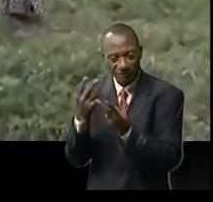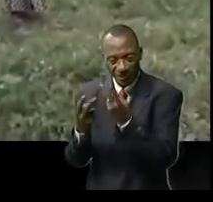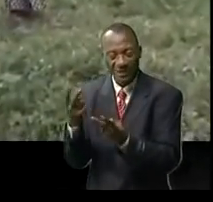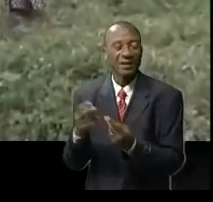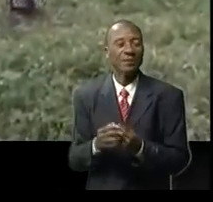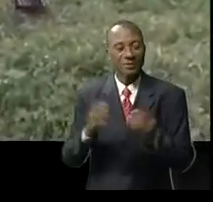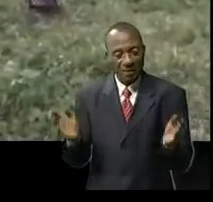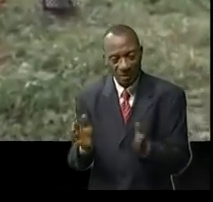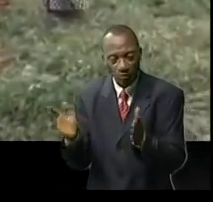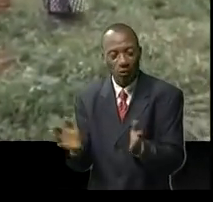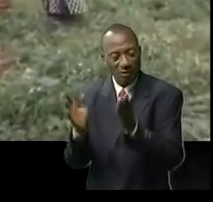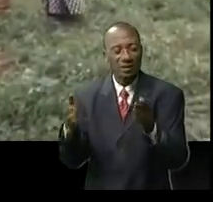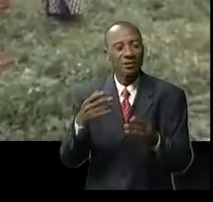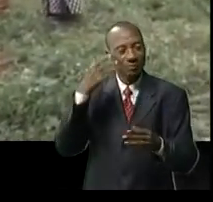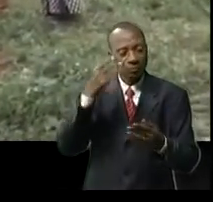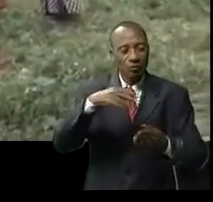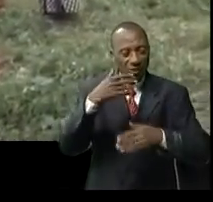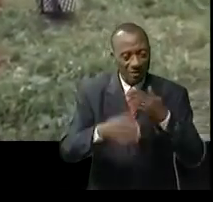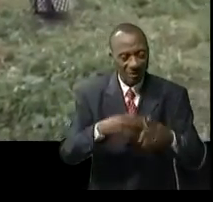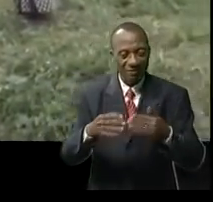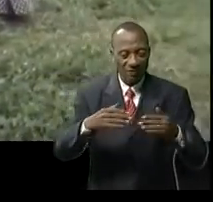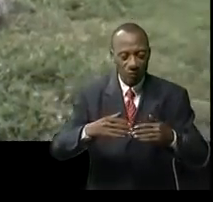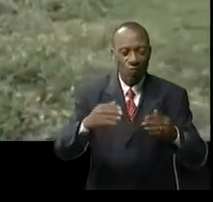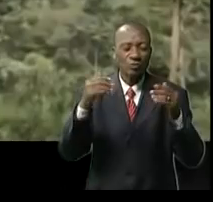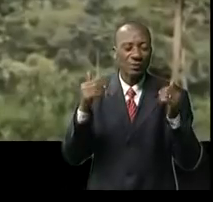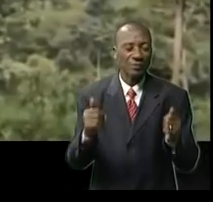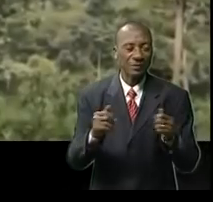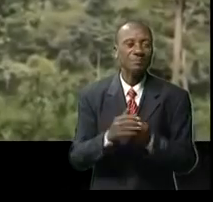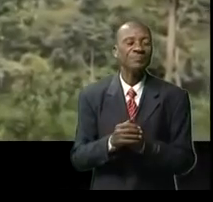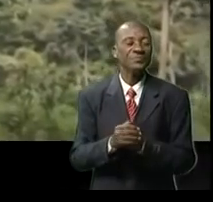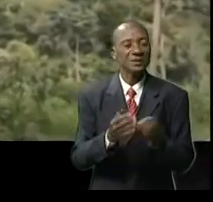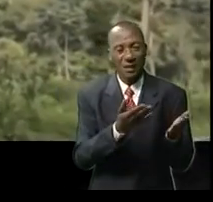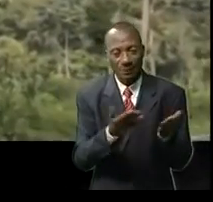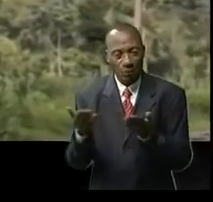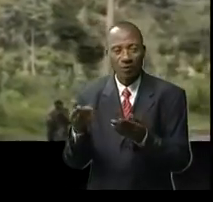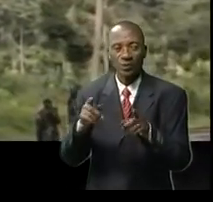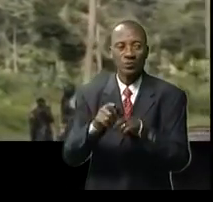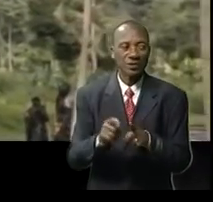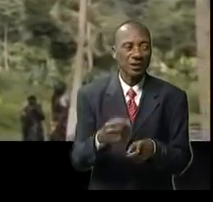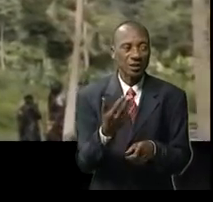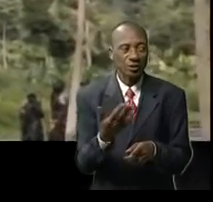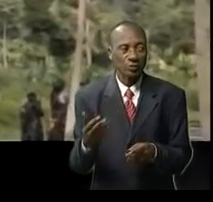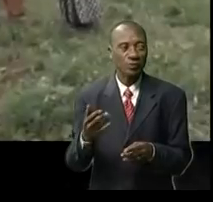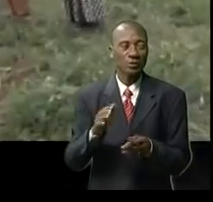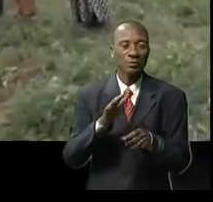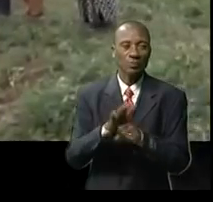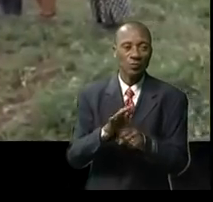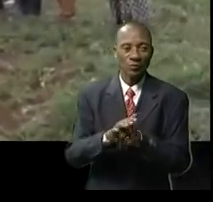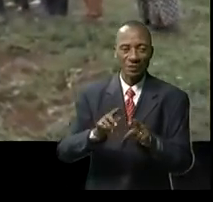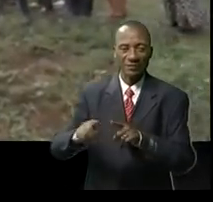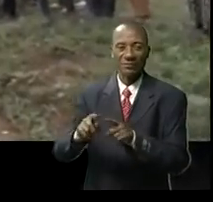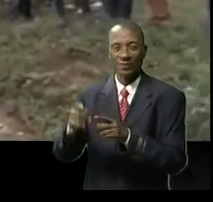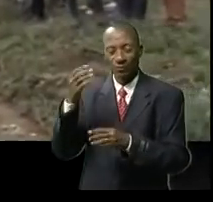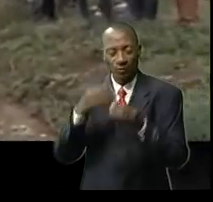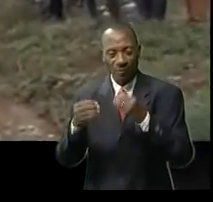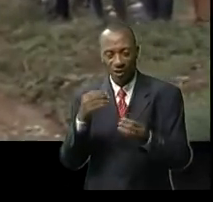Kididiwe est l'un des anciens bastions importants de l'ADF, situé en pleine forêt des Mayangos à une dizaine de kilomètres au nord-est de la